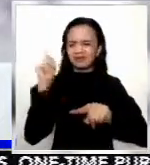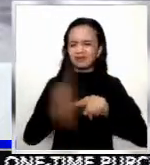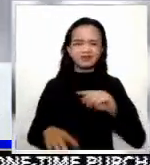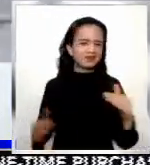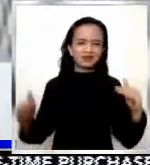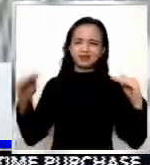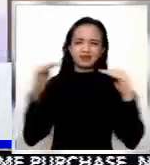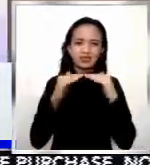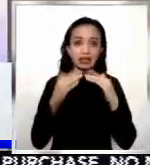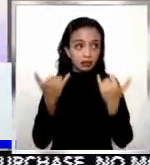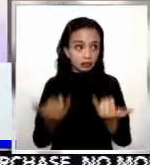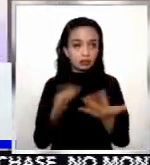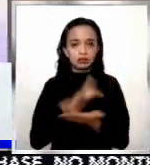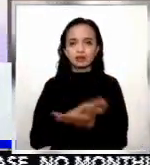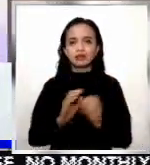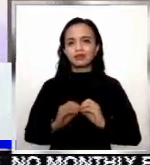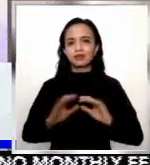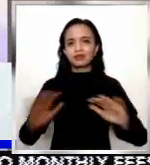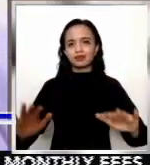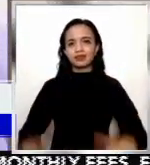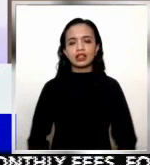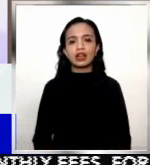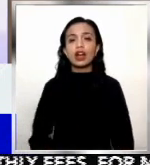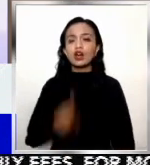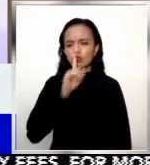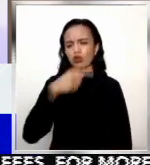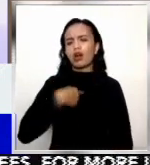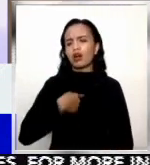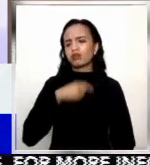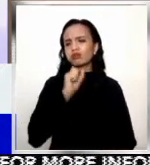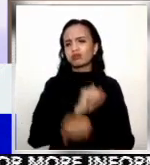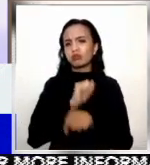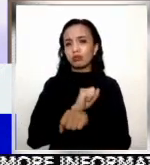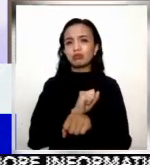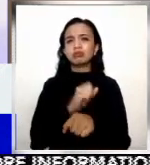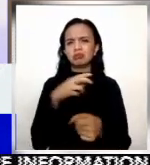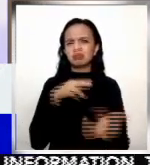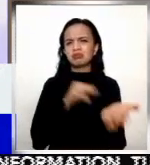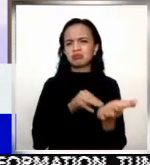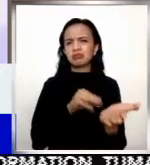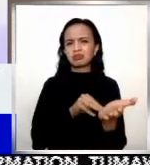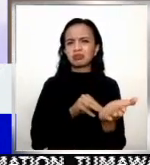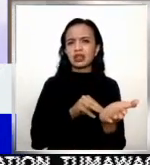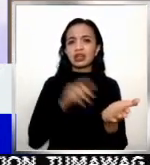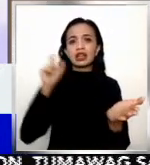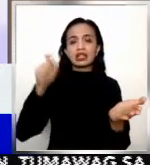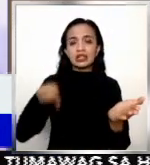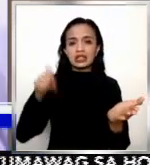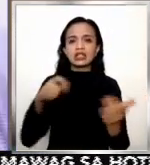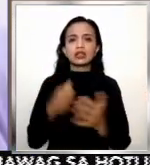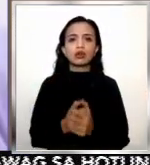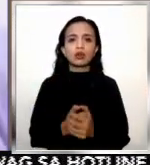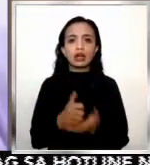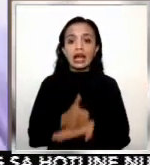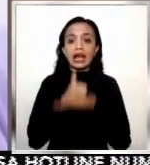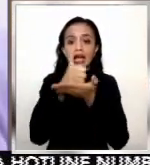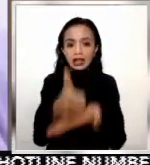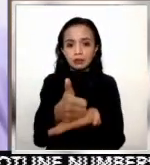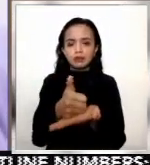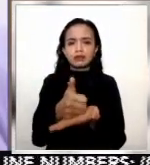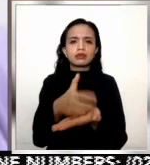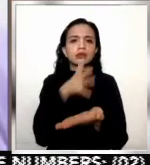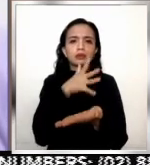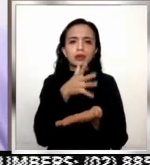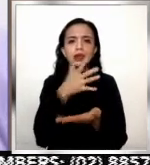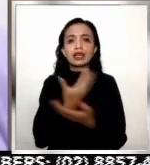ngayong pandemya. Trabaho ko na po kasi as a midwife, no? Na kailangan ko i-survive yung baby sa kayong mother. Kaya po